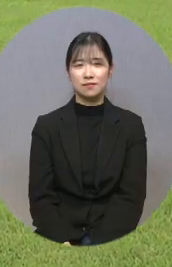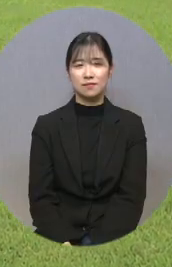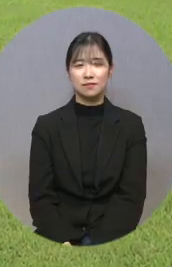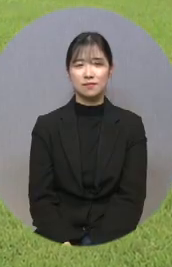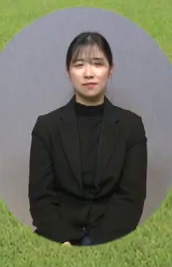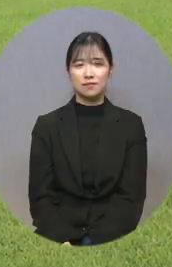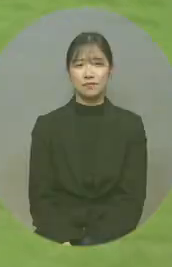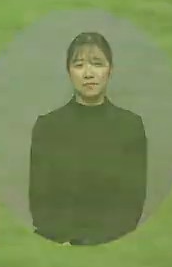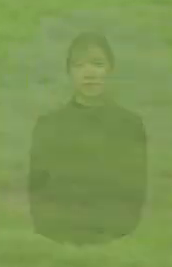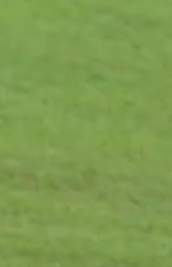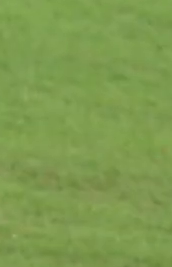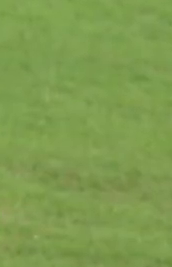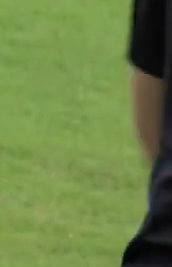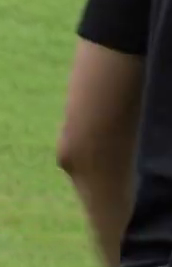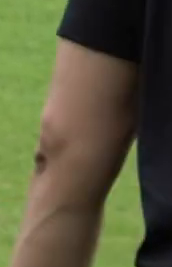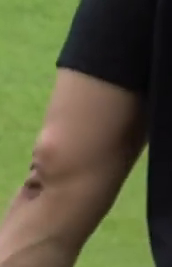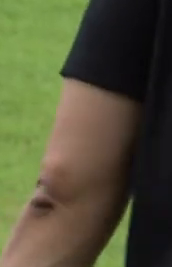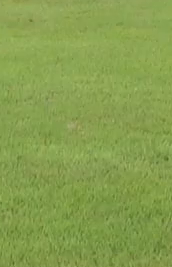이래